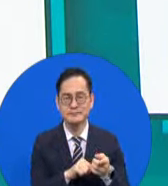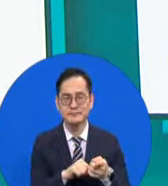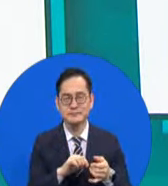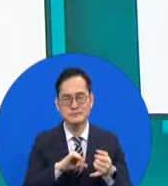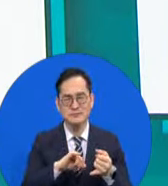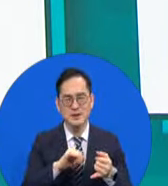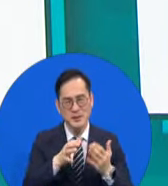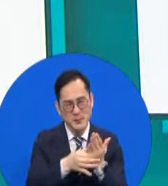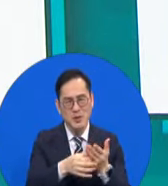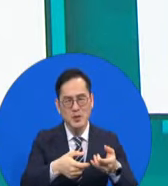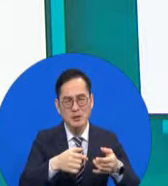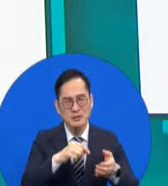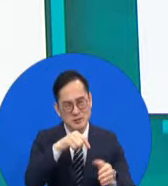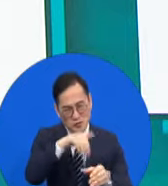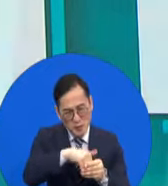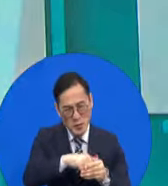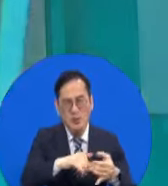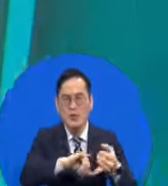호소했습니다.